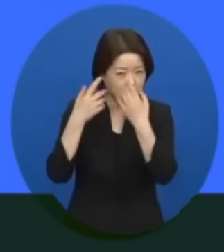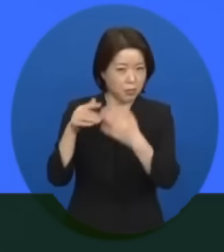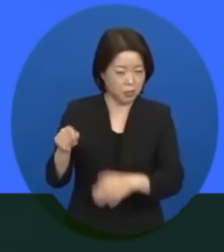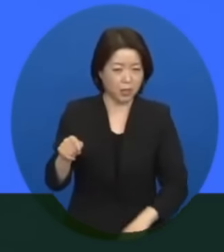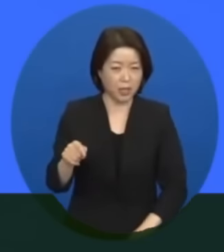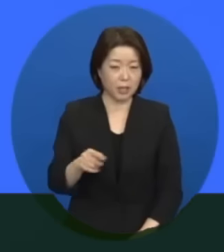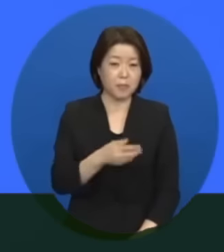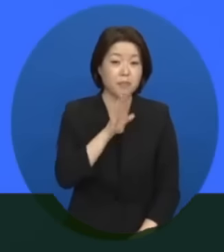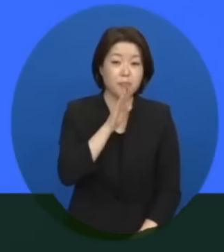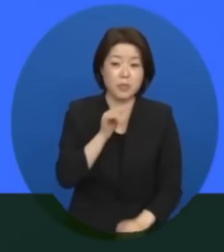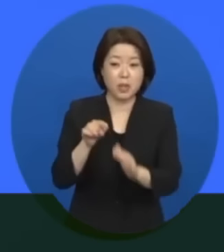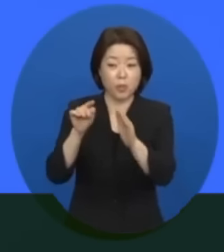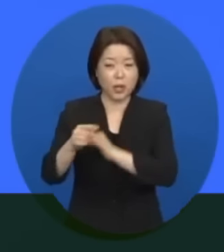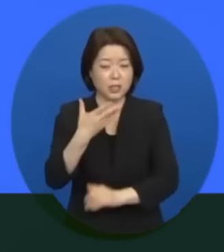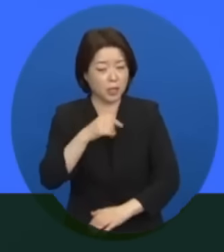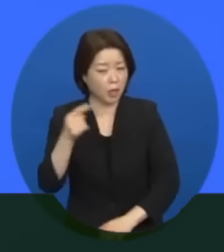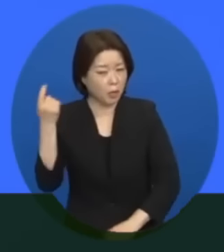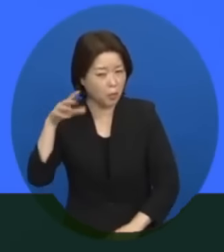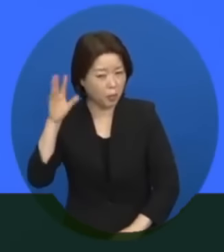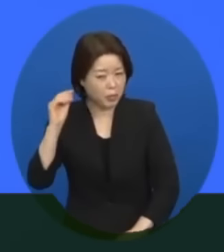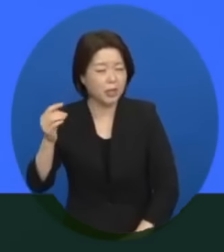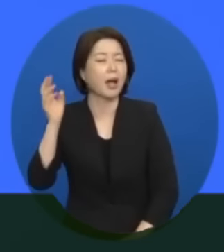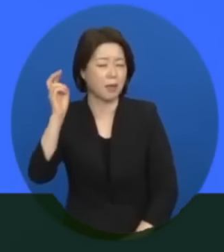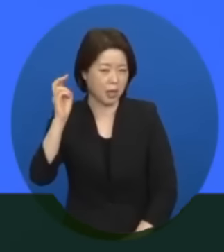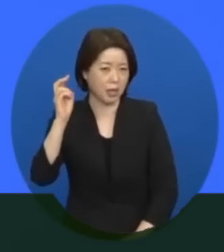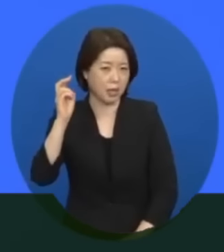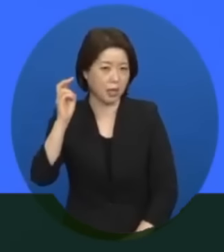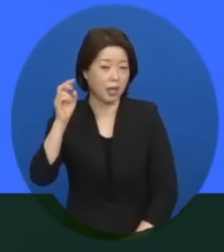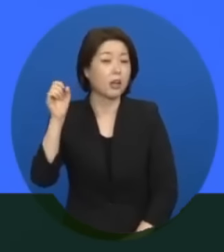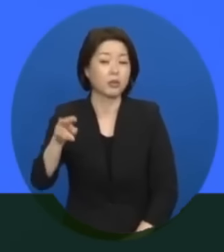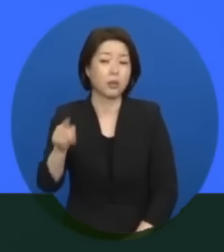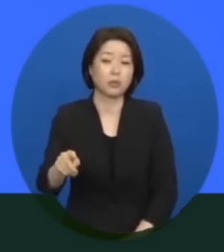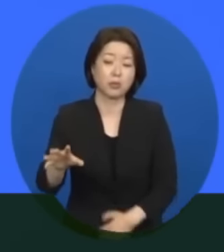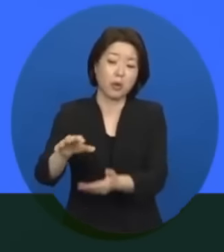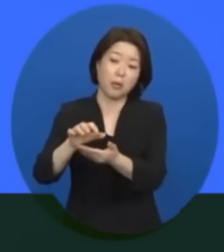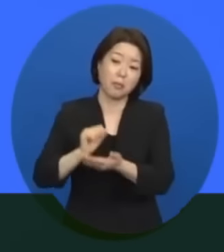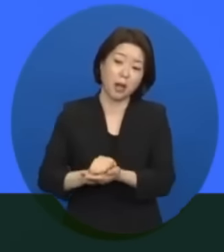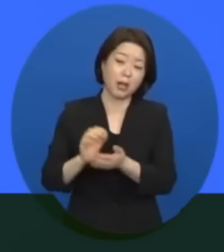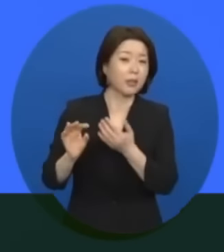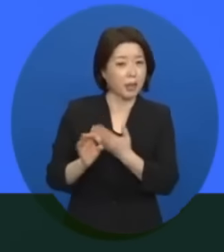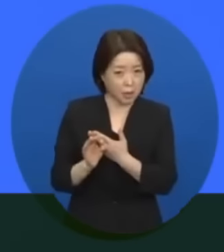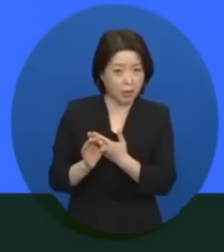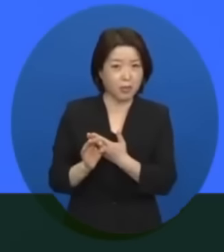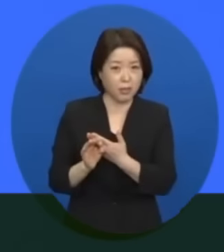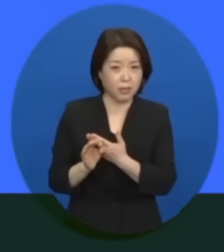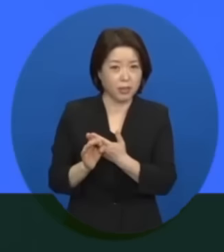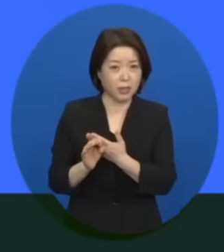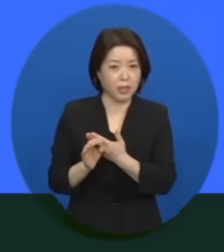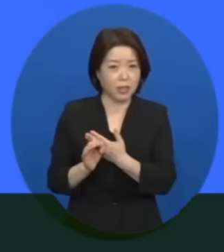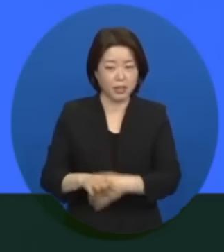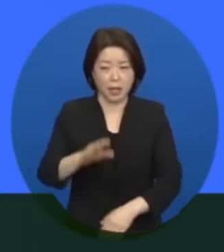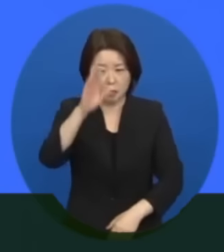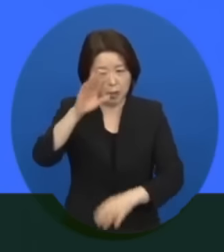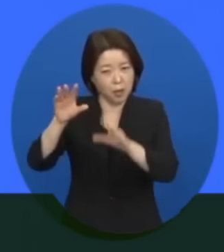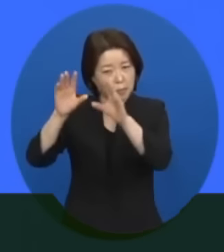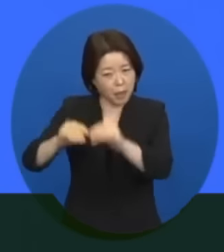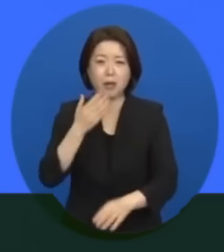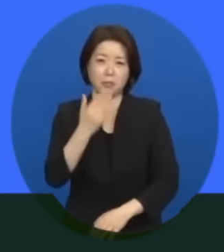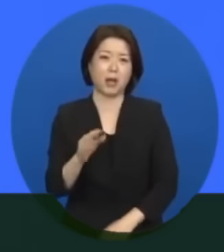빌립이 왔을 때에 복음을 들었을 텐데 그리고 또한 그것을 받아들였다고 한다면 심지어 병까지 났을